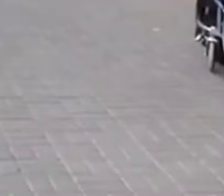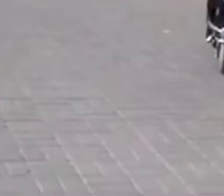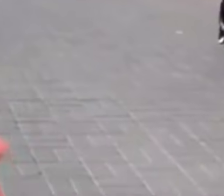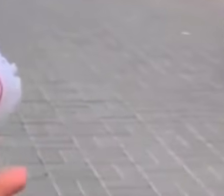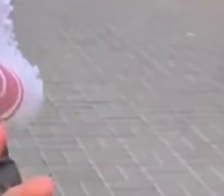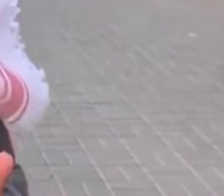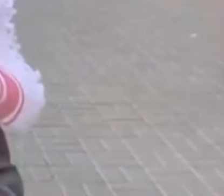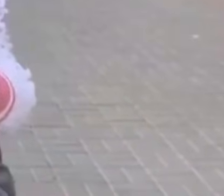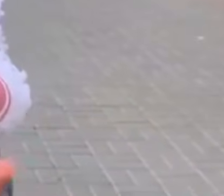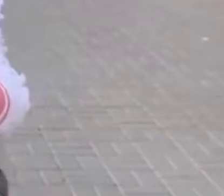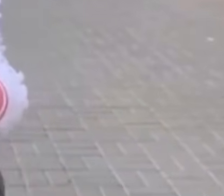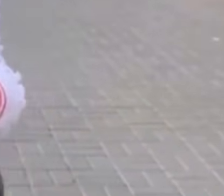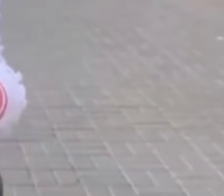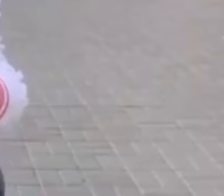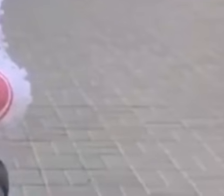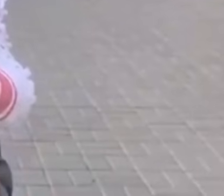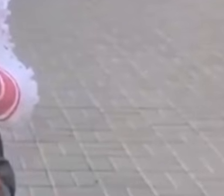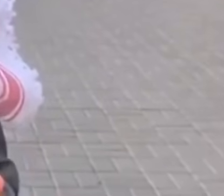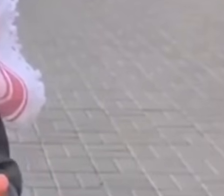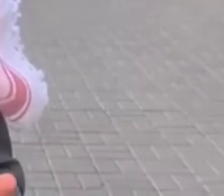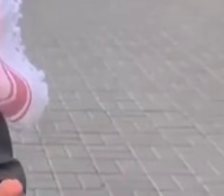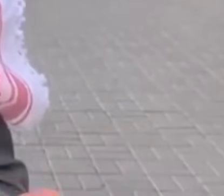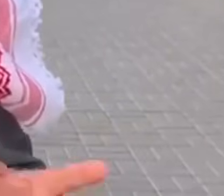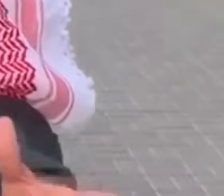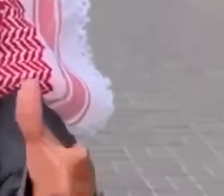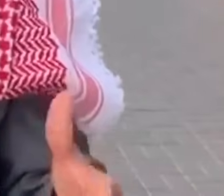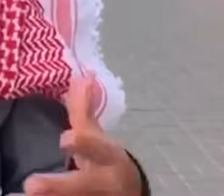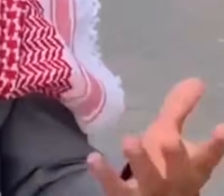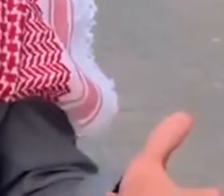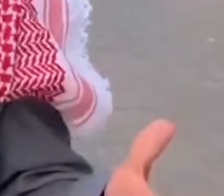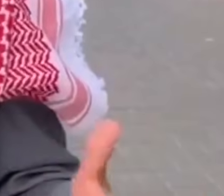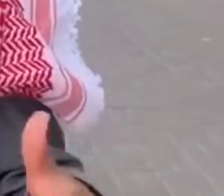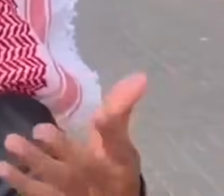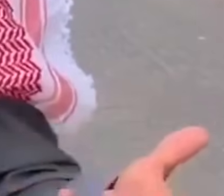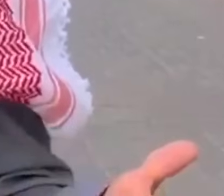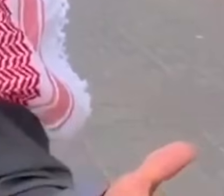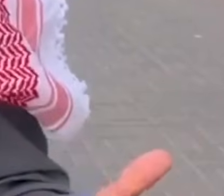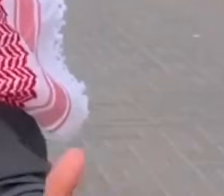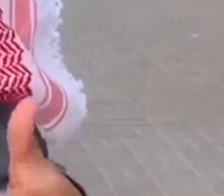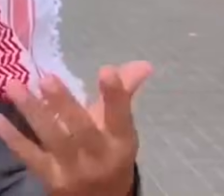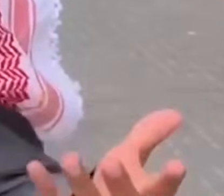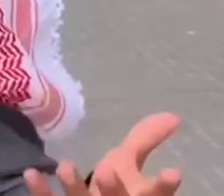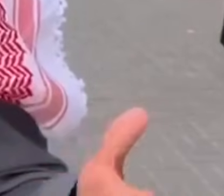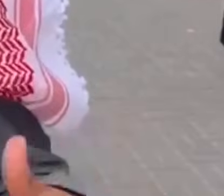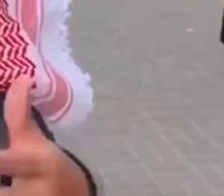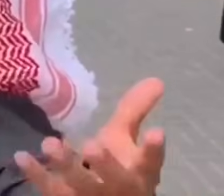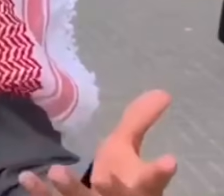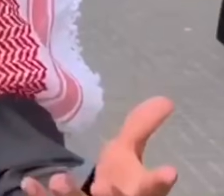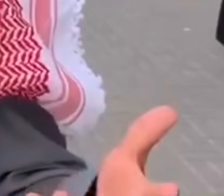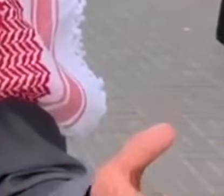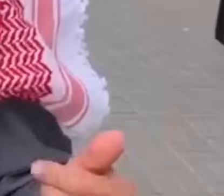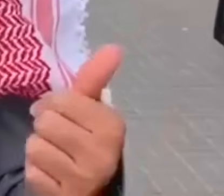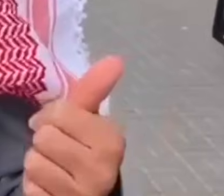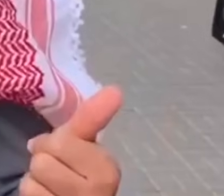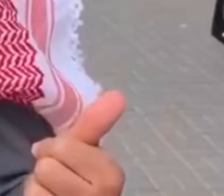ini full dakwah, saling menasihati dalam kebenaran, sehingga nambah ilmu, nambah wawasan, nambah iman, nambah